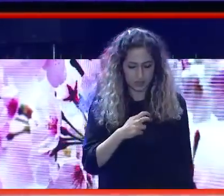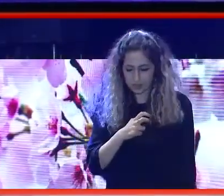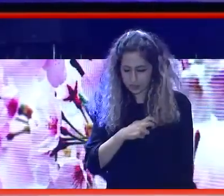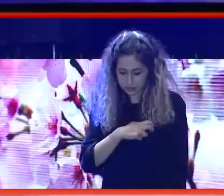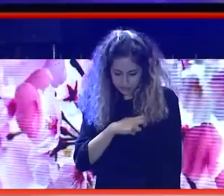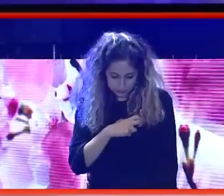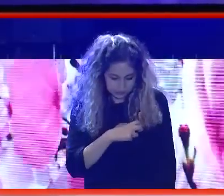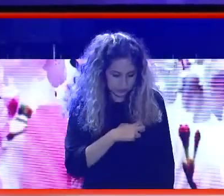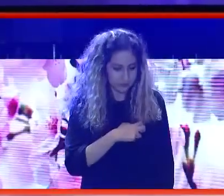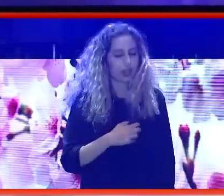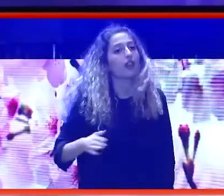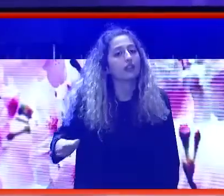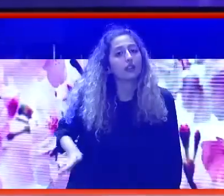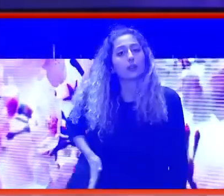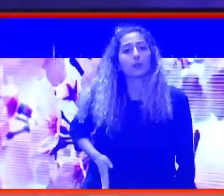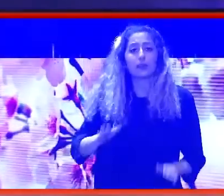aşk.